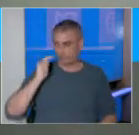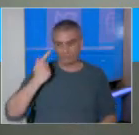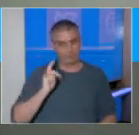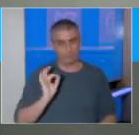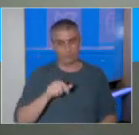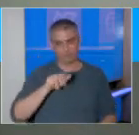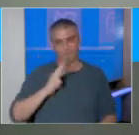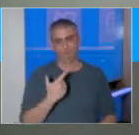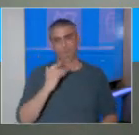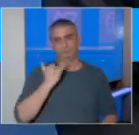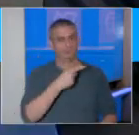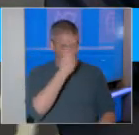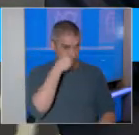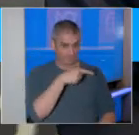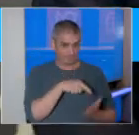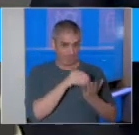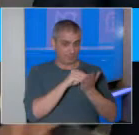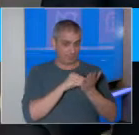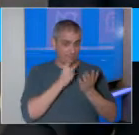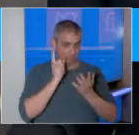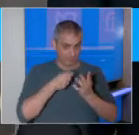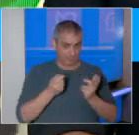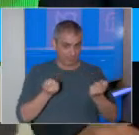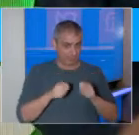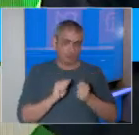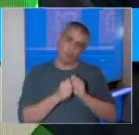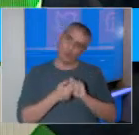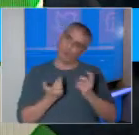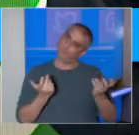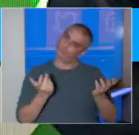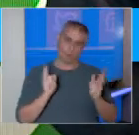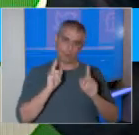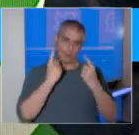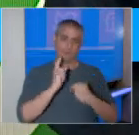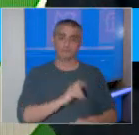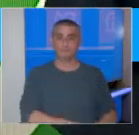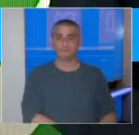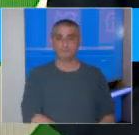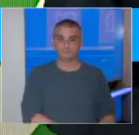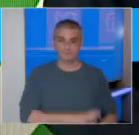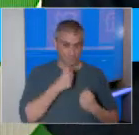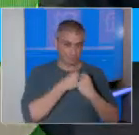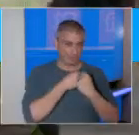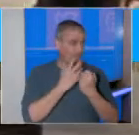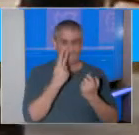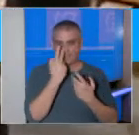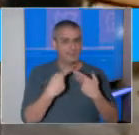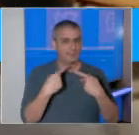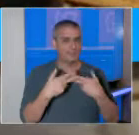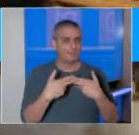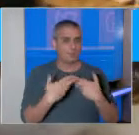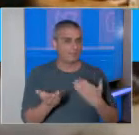בגל השני. אז הם מבינים לאור הנתונים האלה שצריך גם לסגור, או שזה לא יקרה? יהיו מאבקים, מה אנחנו נראה בימים